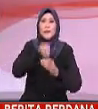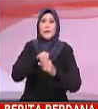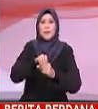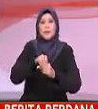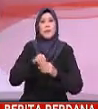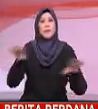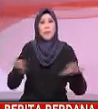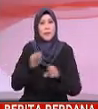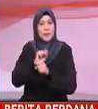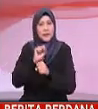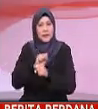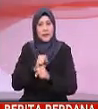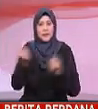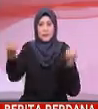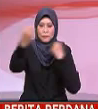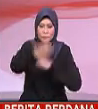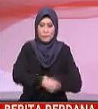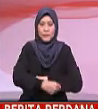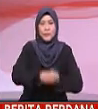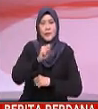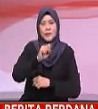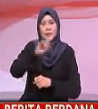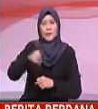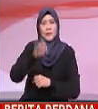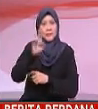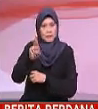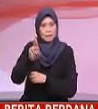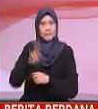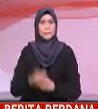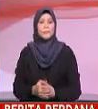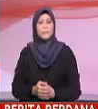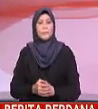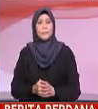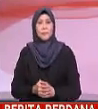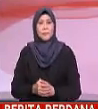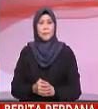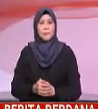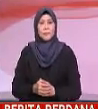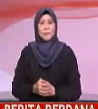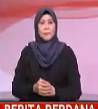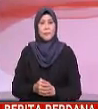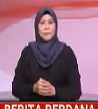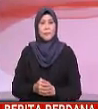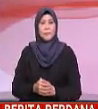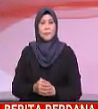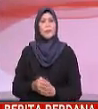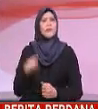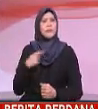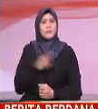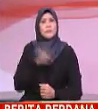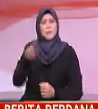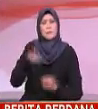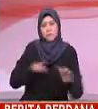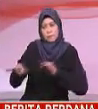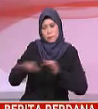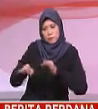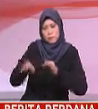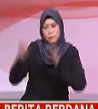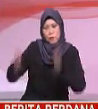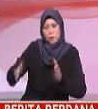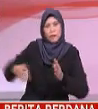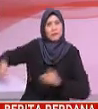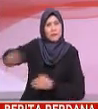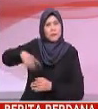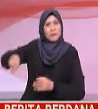ketika menjalankan sekatan jalan raya SJR. Sometimes kita rasa kita perlu menjelaskan kepada orang awam ni apa